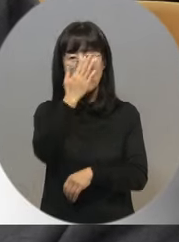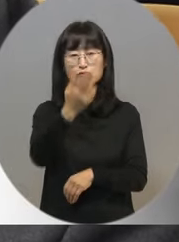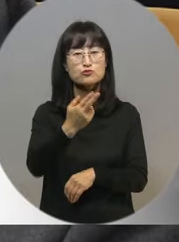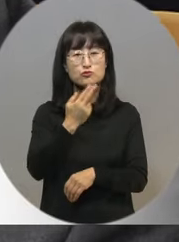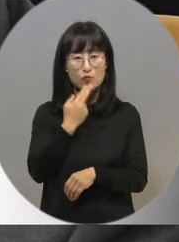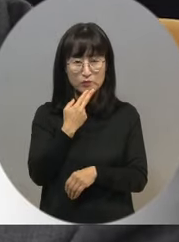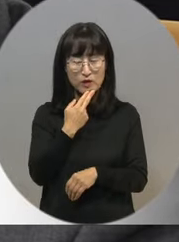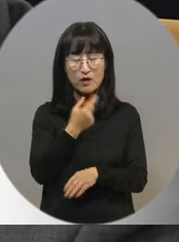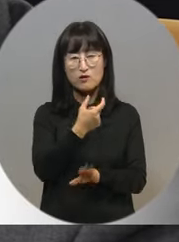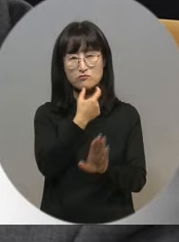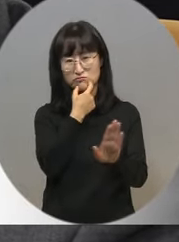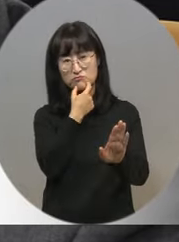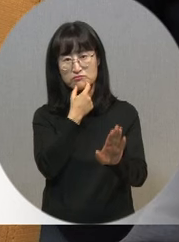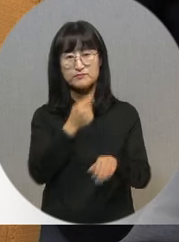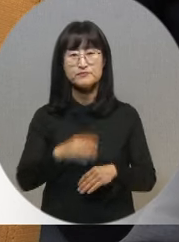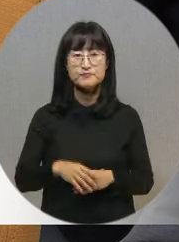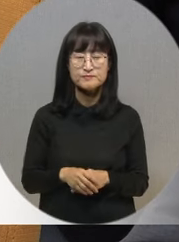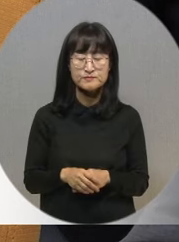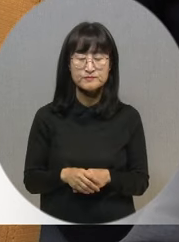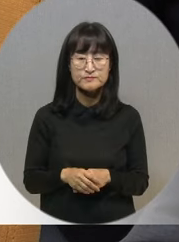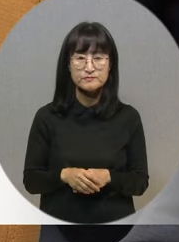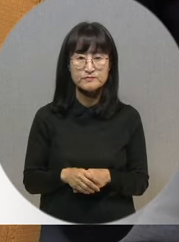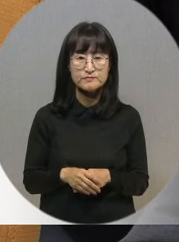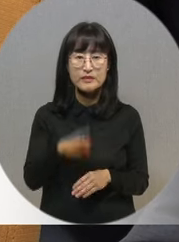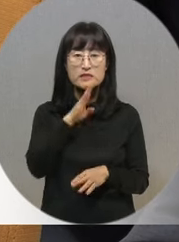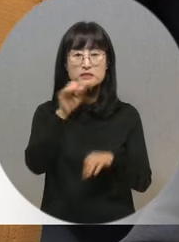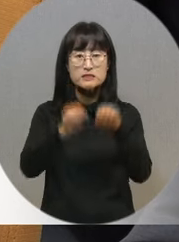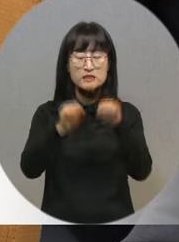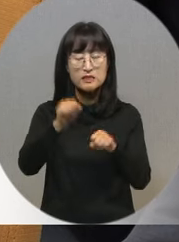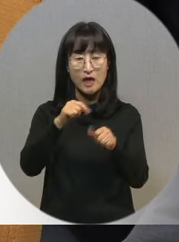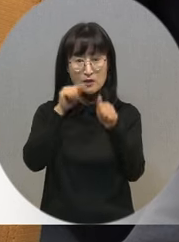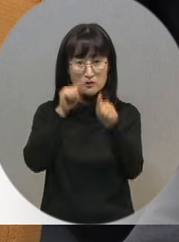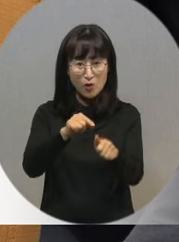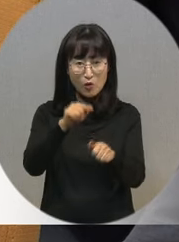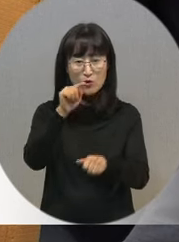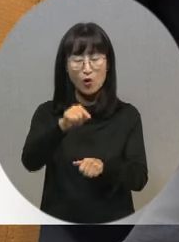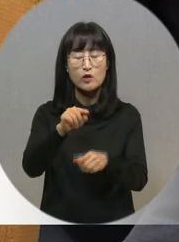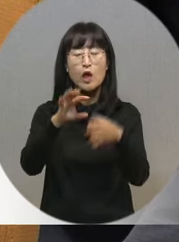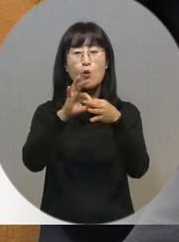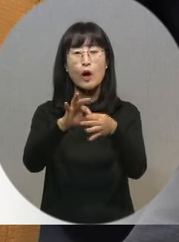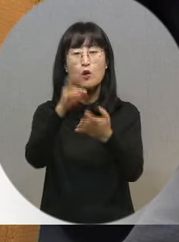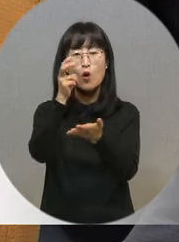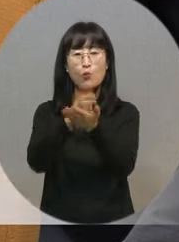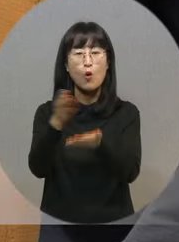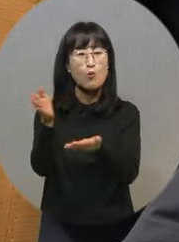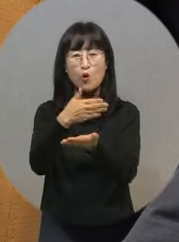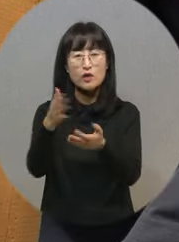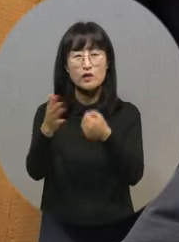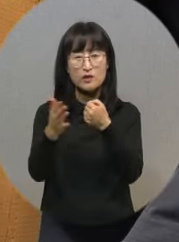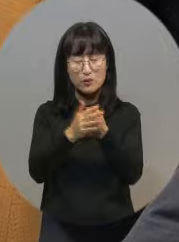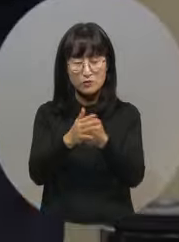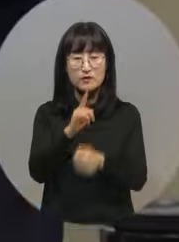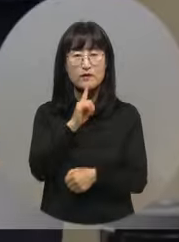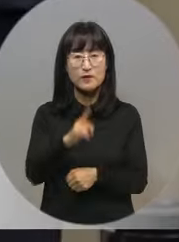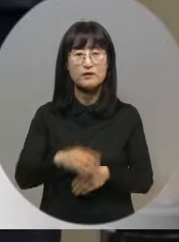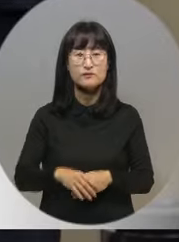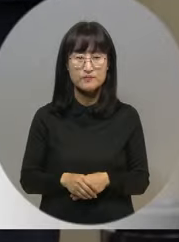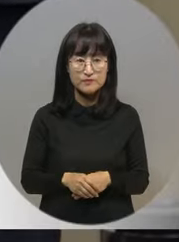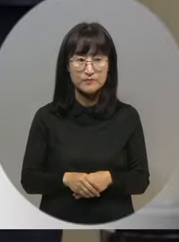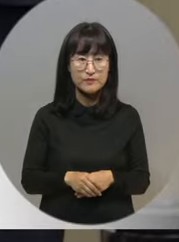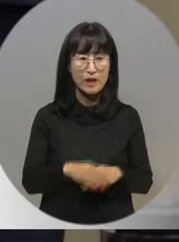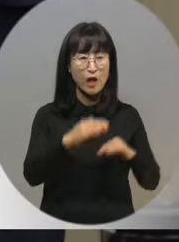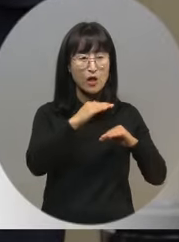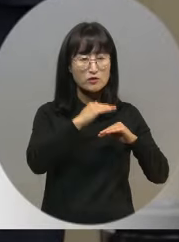요구를 거절했습니다 시행령의 해당 법정에 대한 내용이 없다는 지입니다